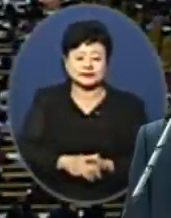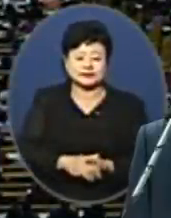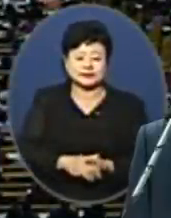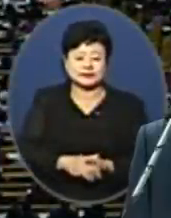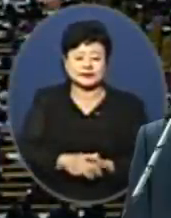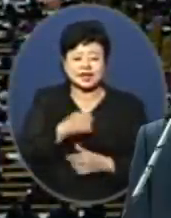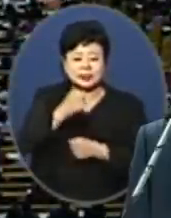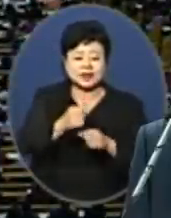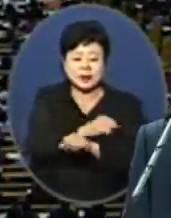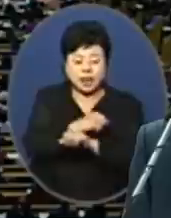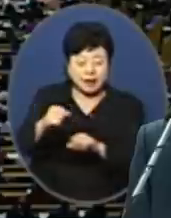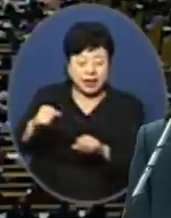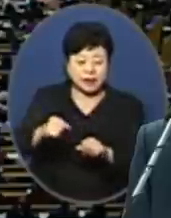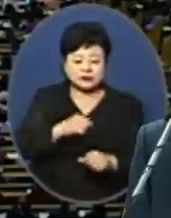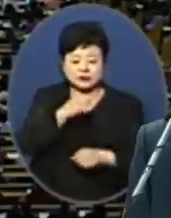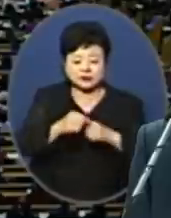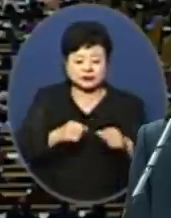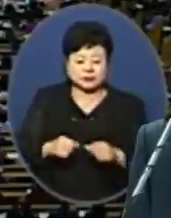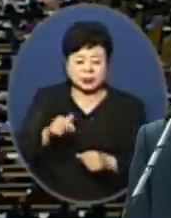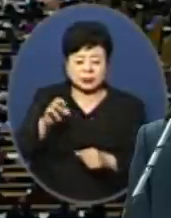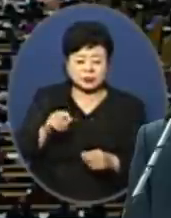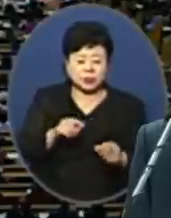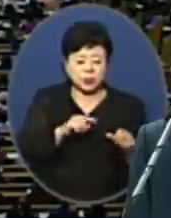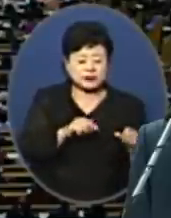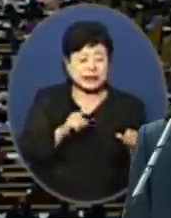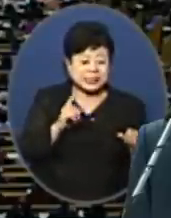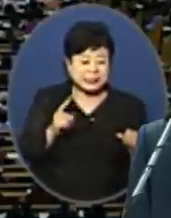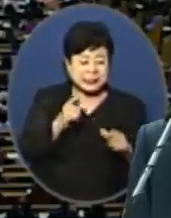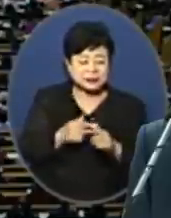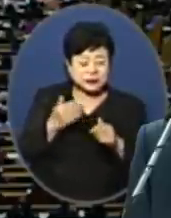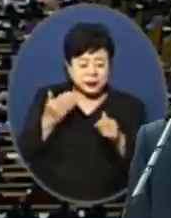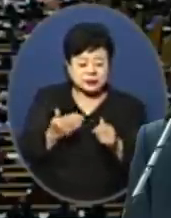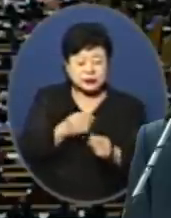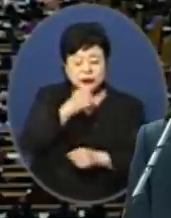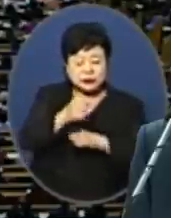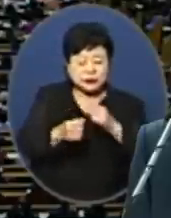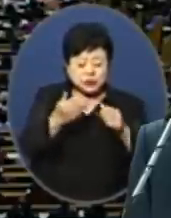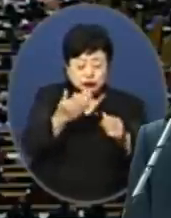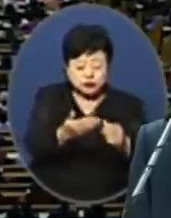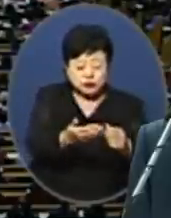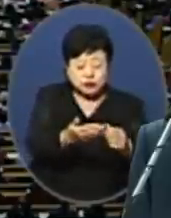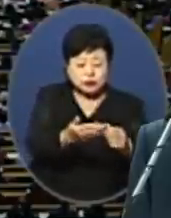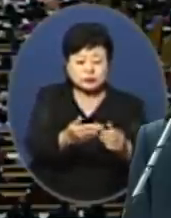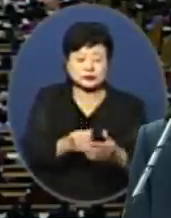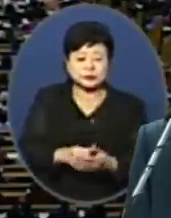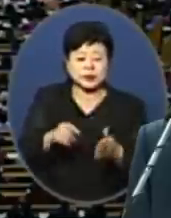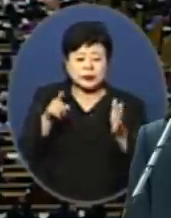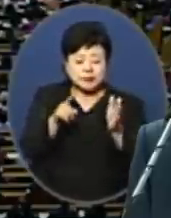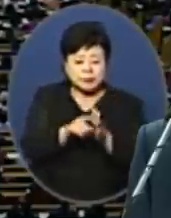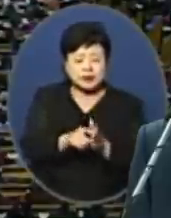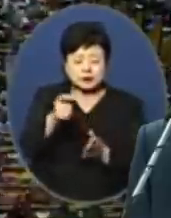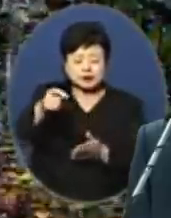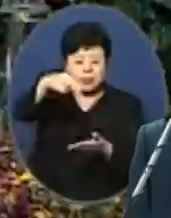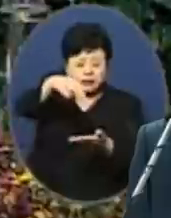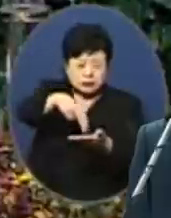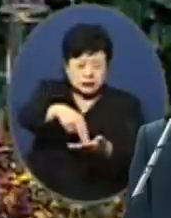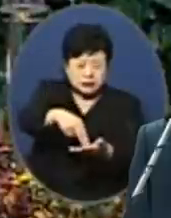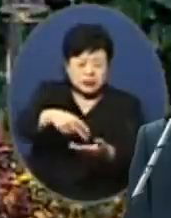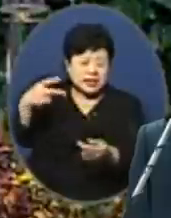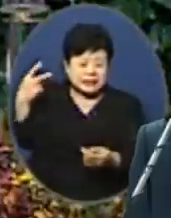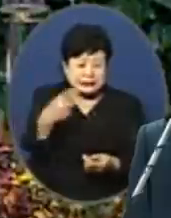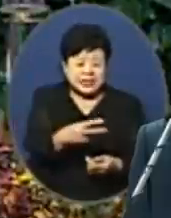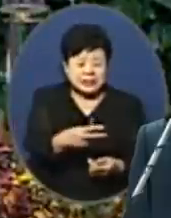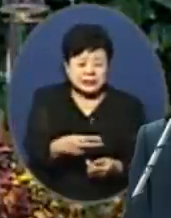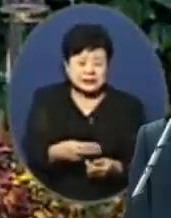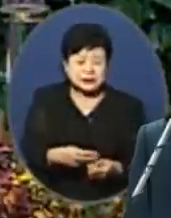자유와 해방을 누려야 되는 것입니다. 갈라디아서 5장 1절에 그리스도께서 우리를 자유케 하려고 자유를 주었은지 그러므로 믿음의 구석에 서서